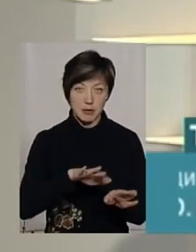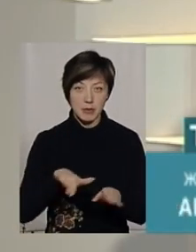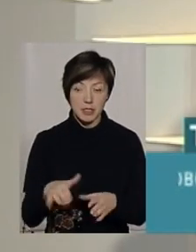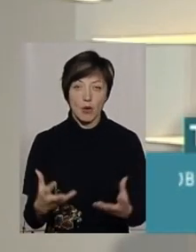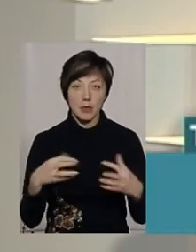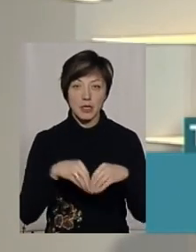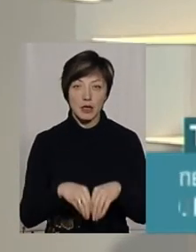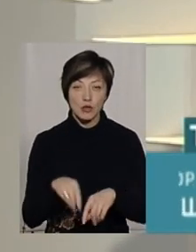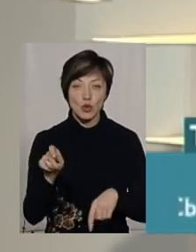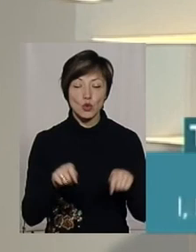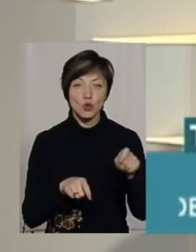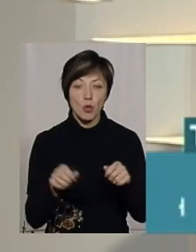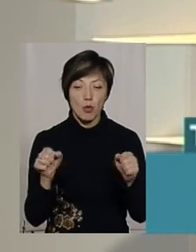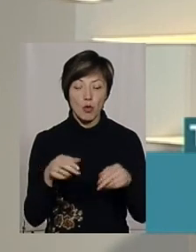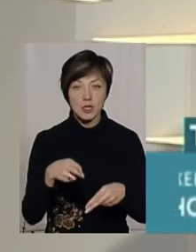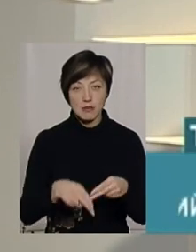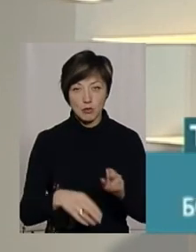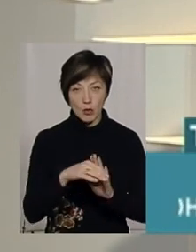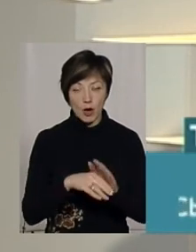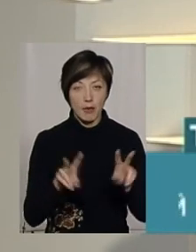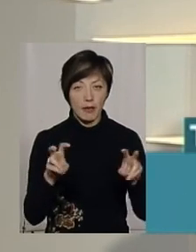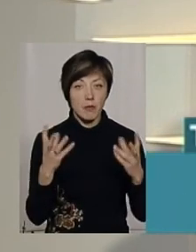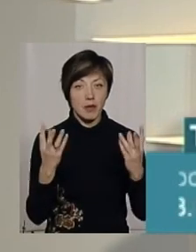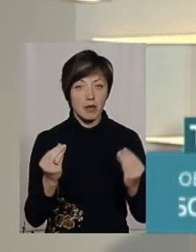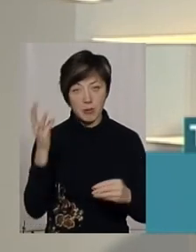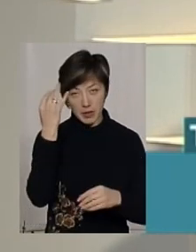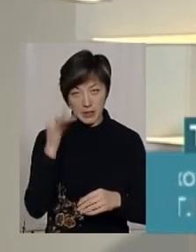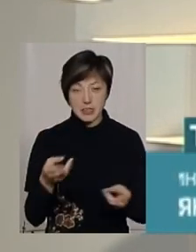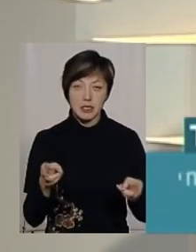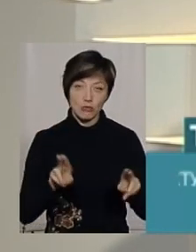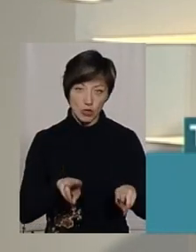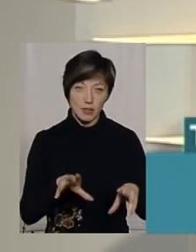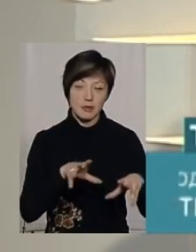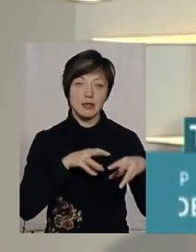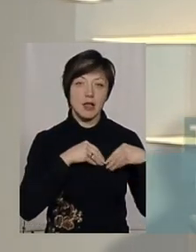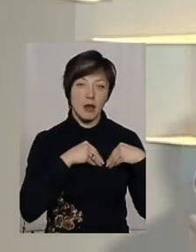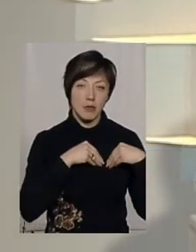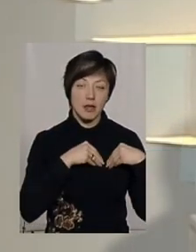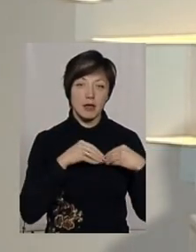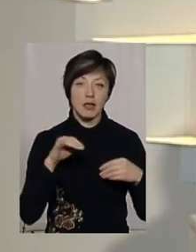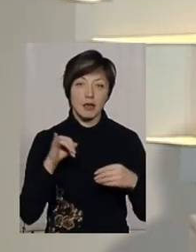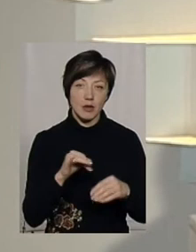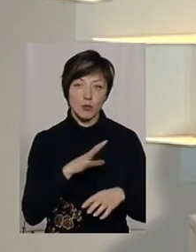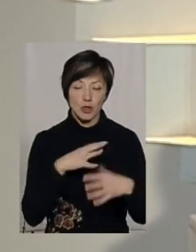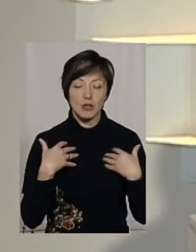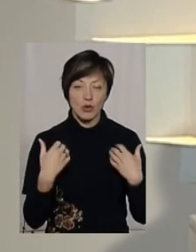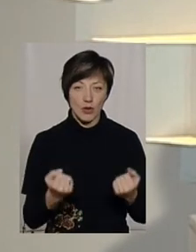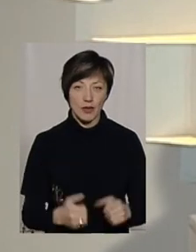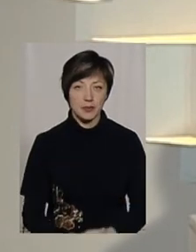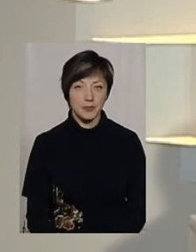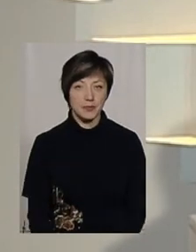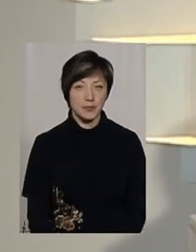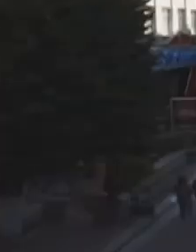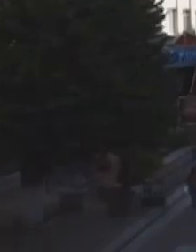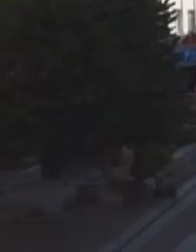після об'єднавчого собору. Завершуємо програму «Тема дня Хмельницький». Залишайтесь разом із нами і будьте здорові!